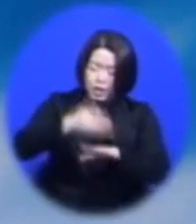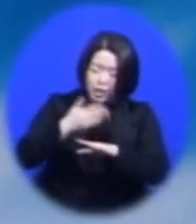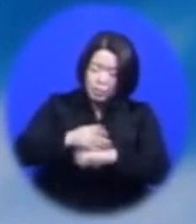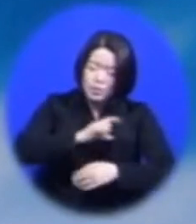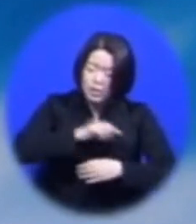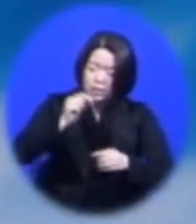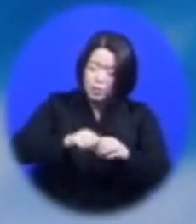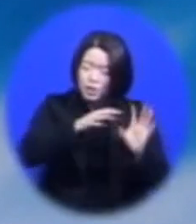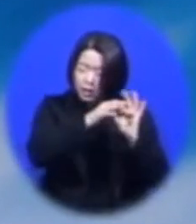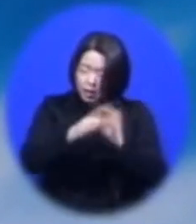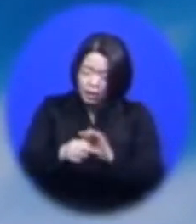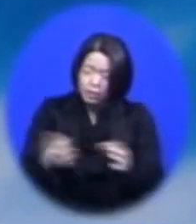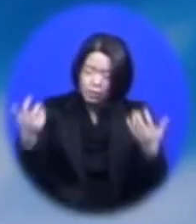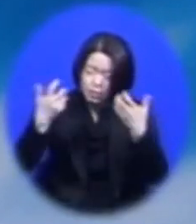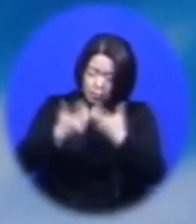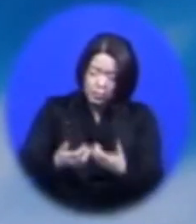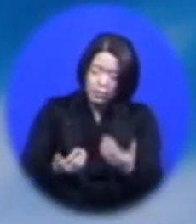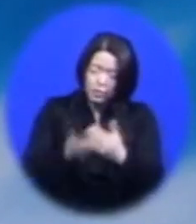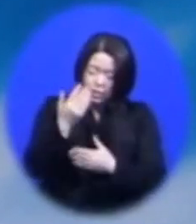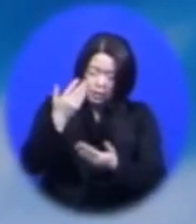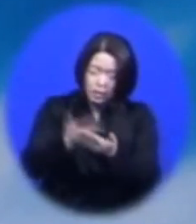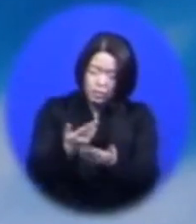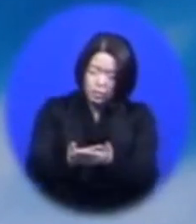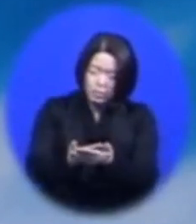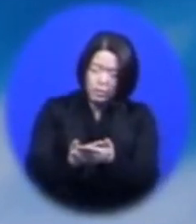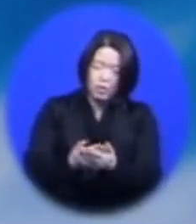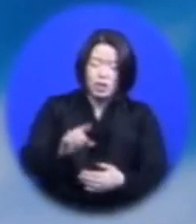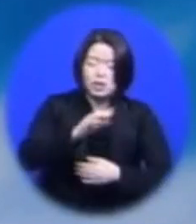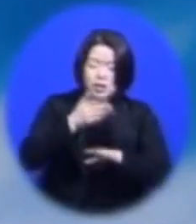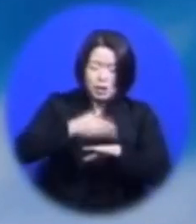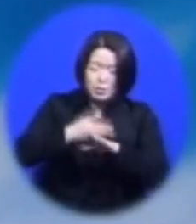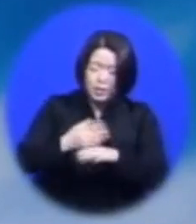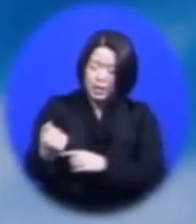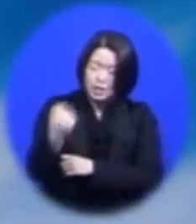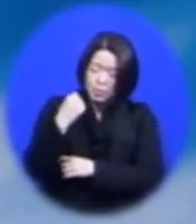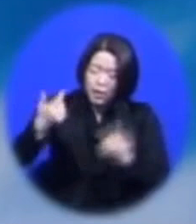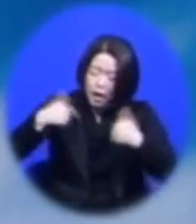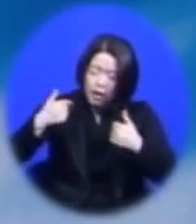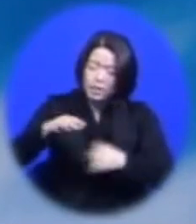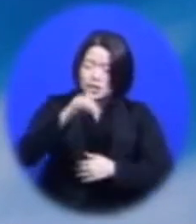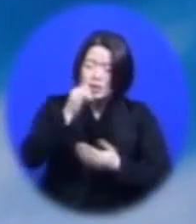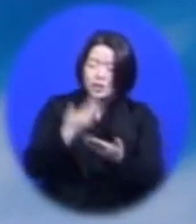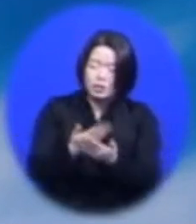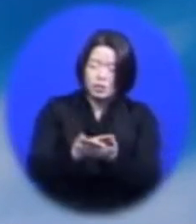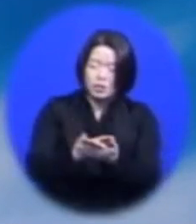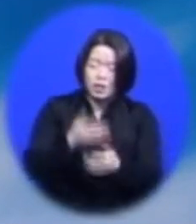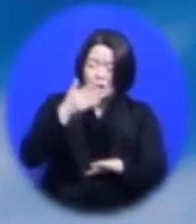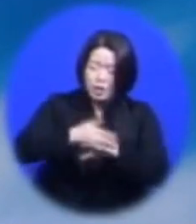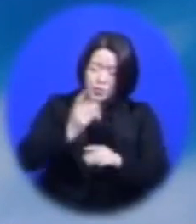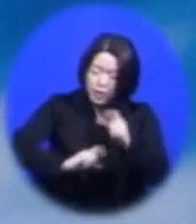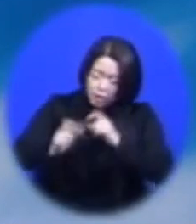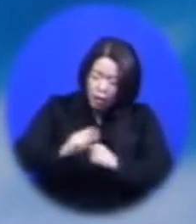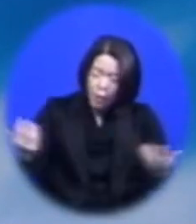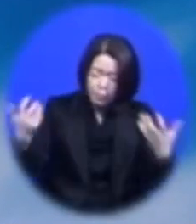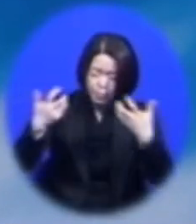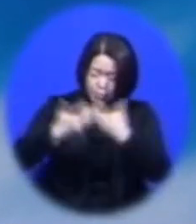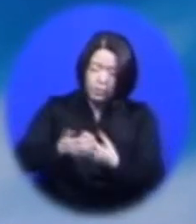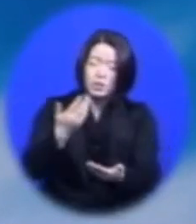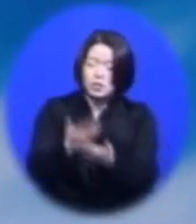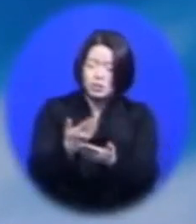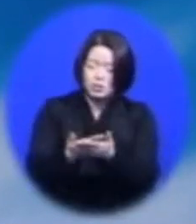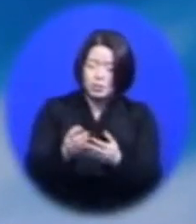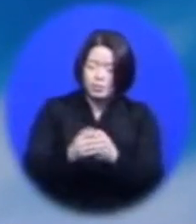제목이 계속해서 넘쳐나게 해주소서. 감사할 힘이 언제나 있게 하소서. 감사가 더욱 풍성해지게